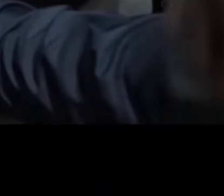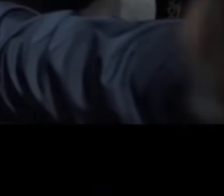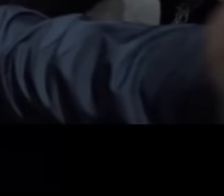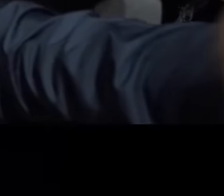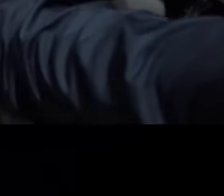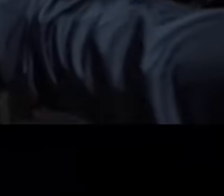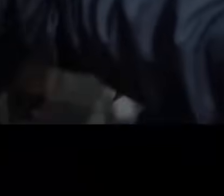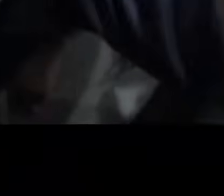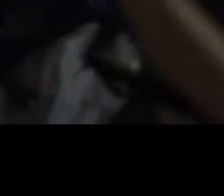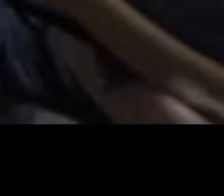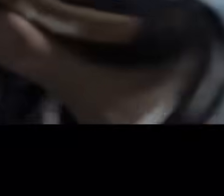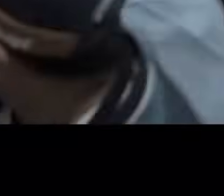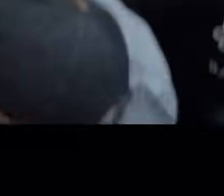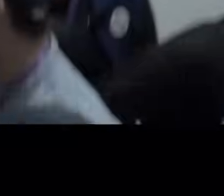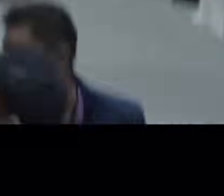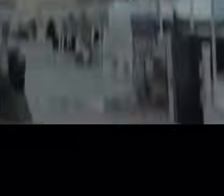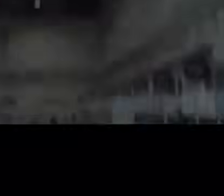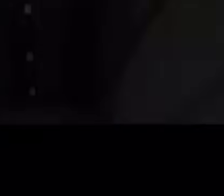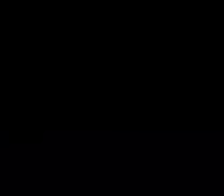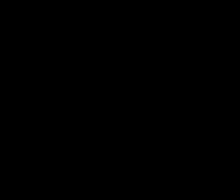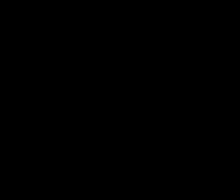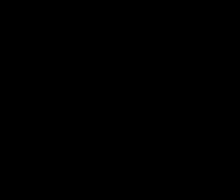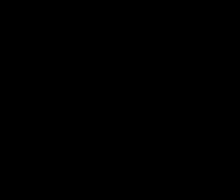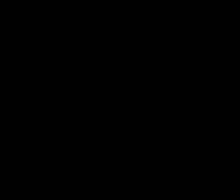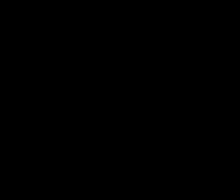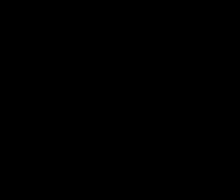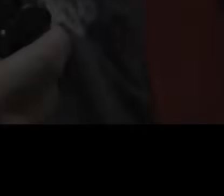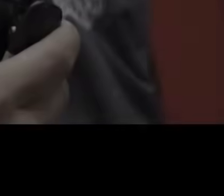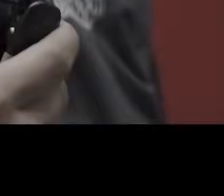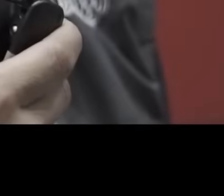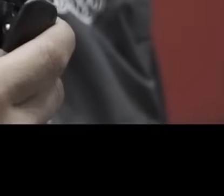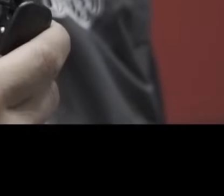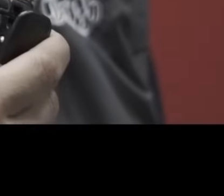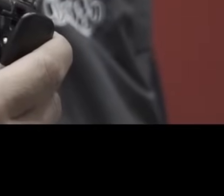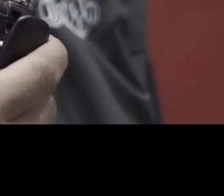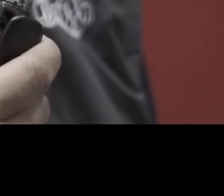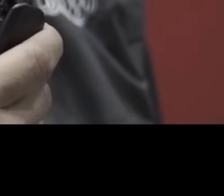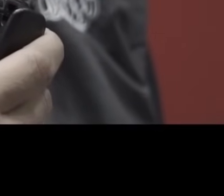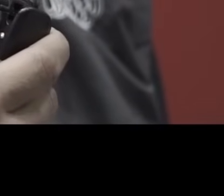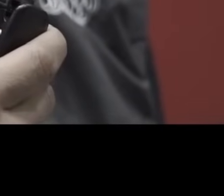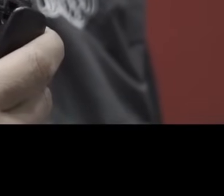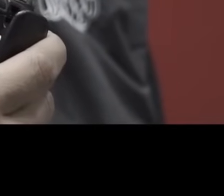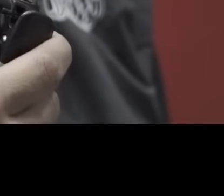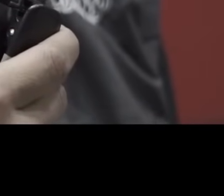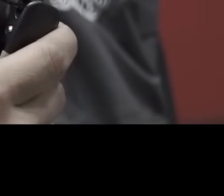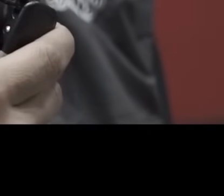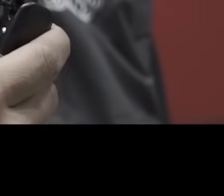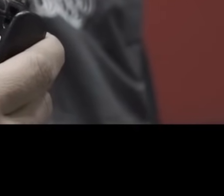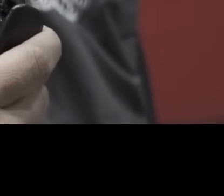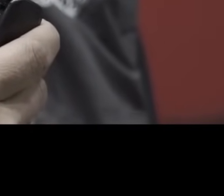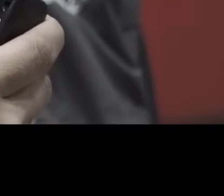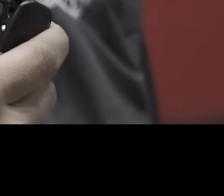Hijrah Fest Ramadan takbir. Allahu Akbar. Oke, all team standby. Itu akan kita buka.